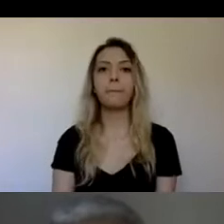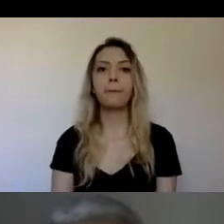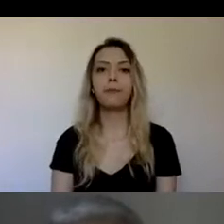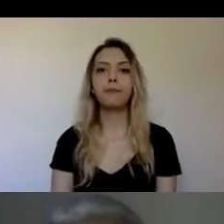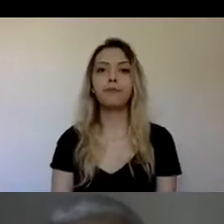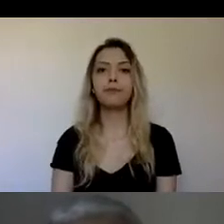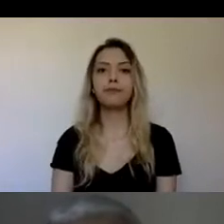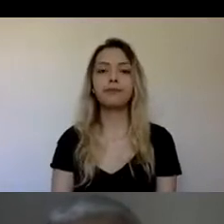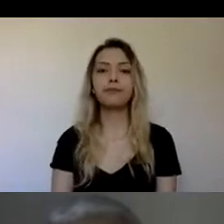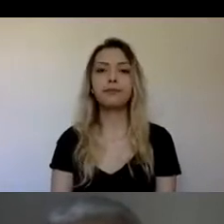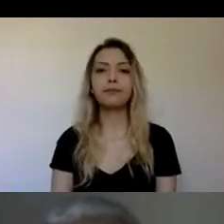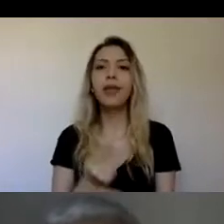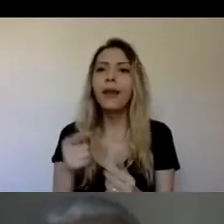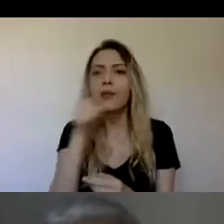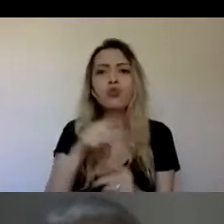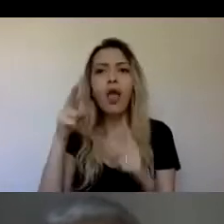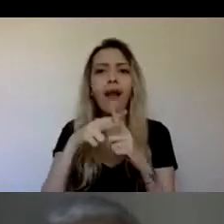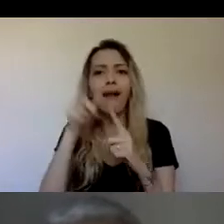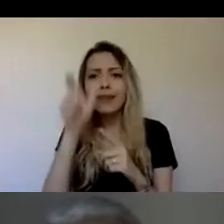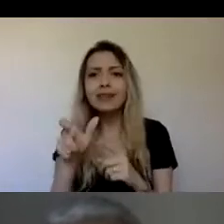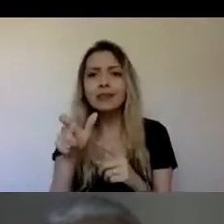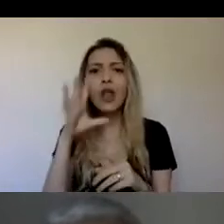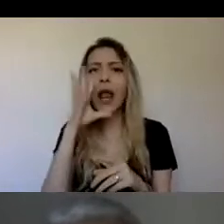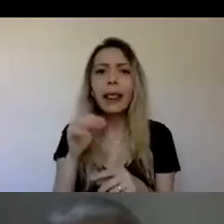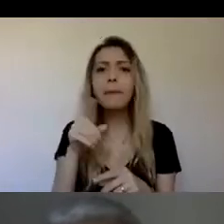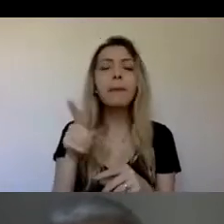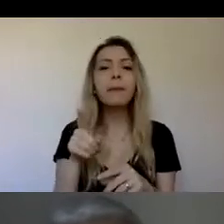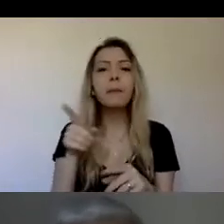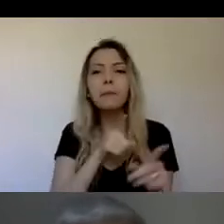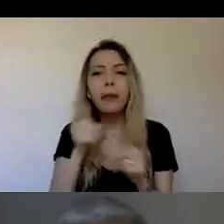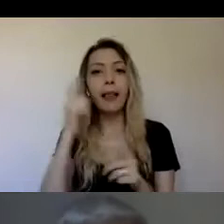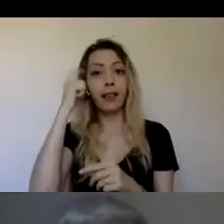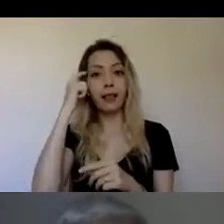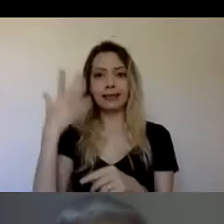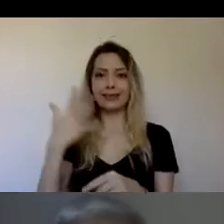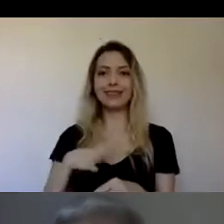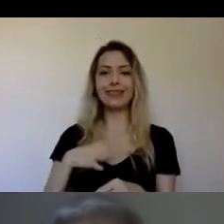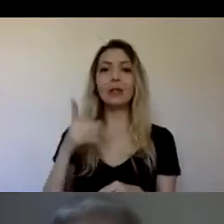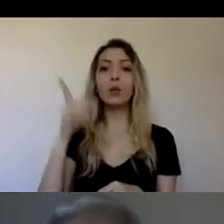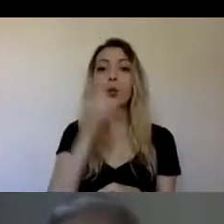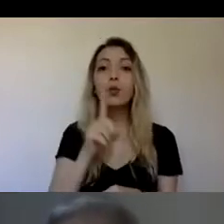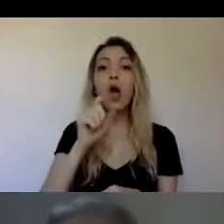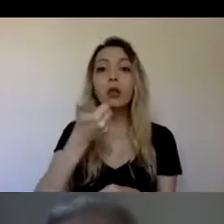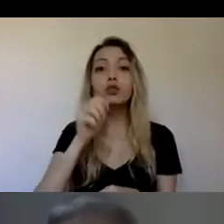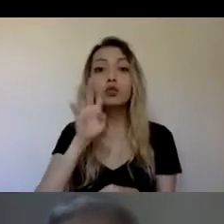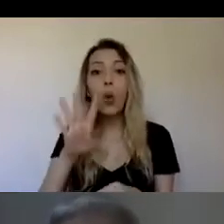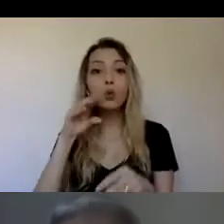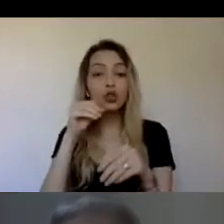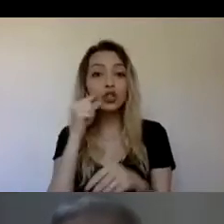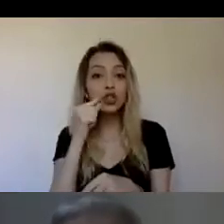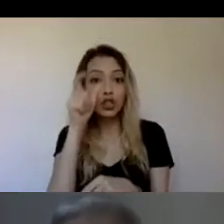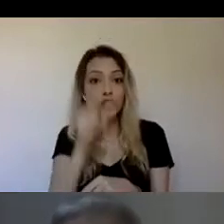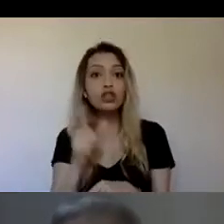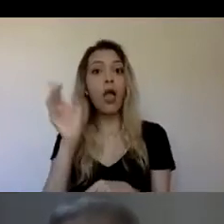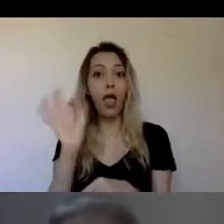birbirini tanısın istedik. Yaklaşık %29'u evet yanıtı verdi, pardon %64'ü evet yanıtı